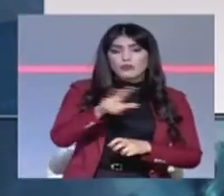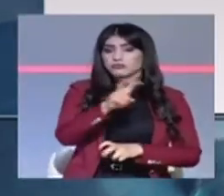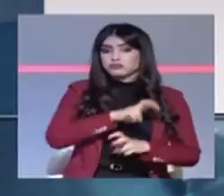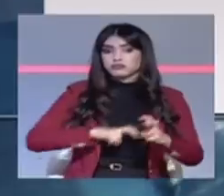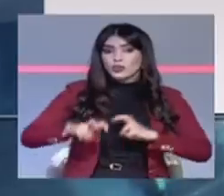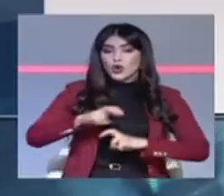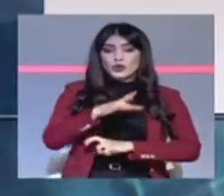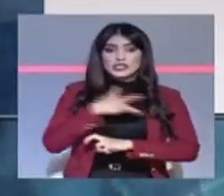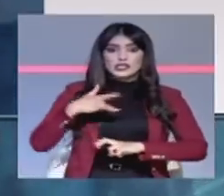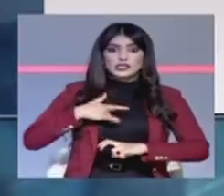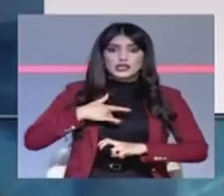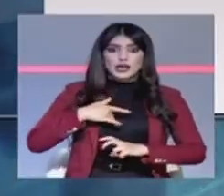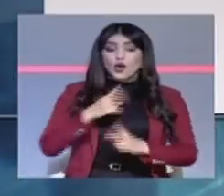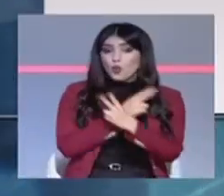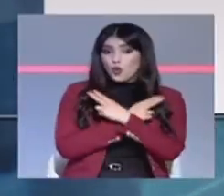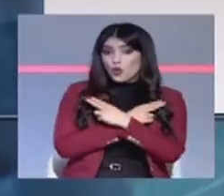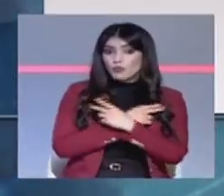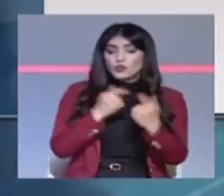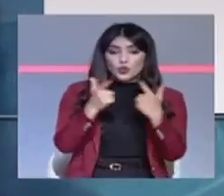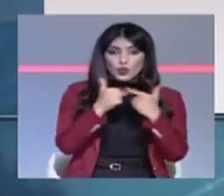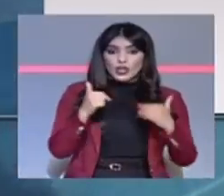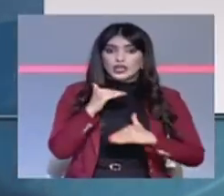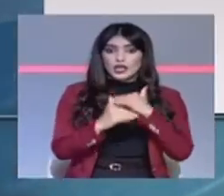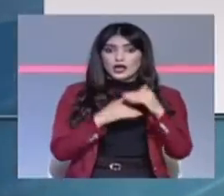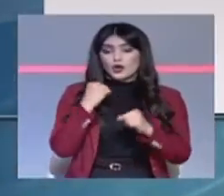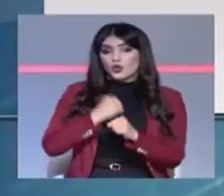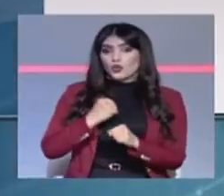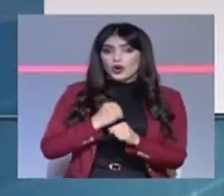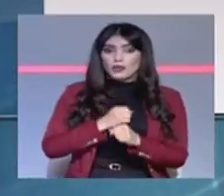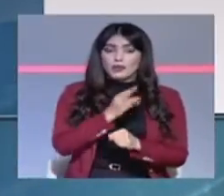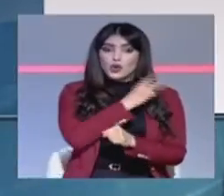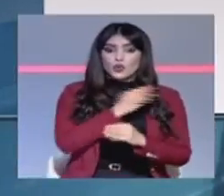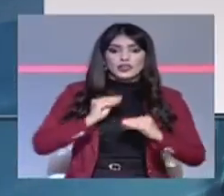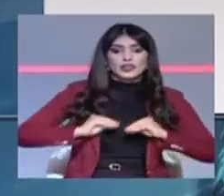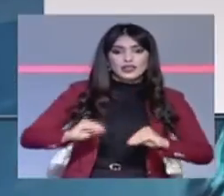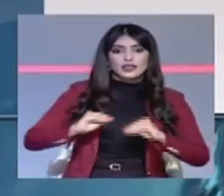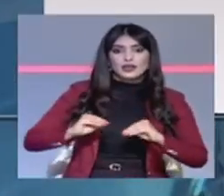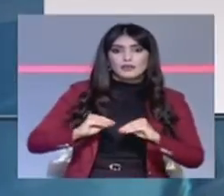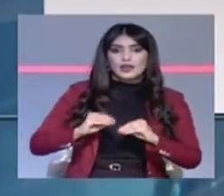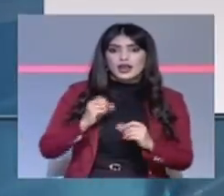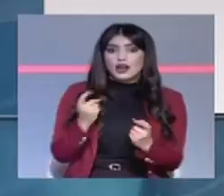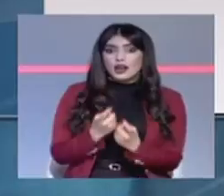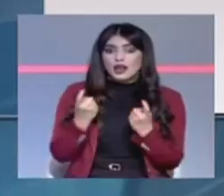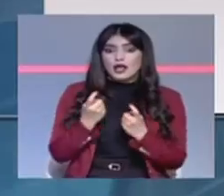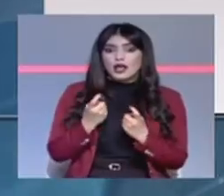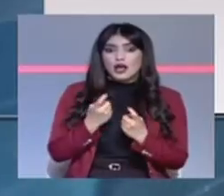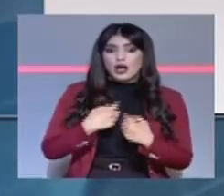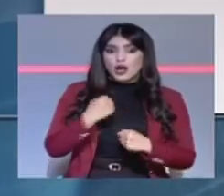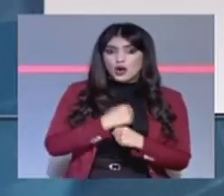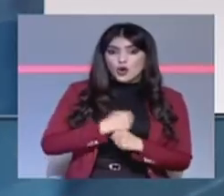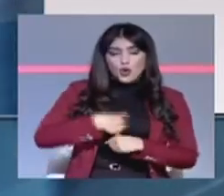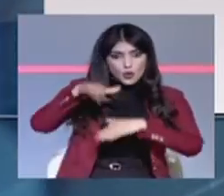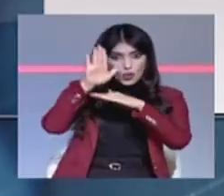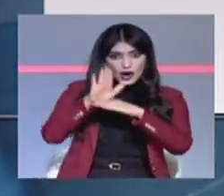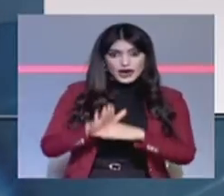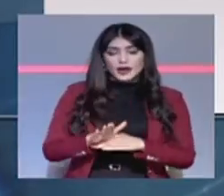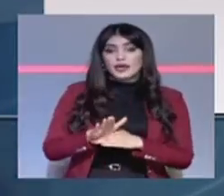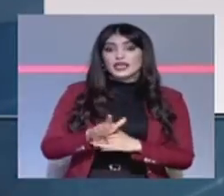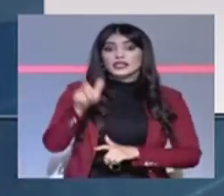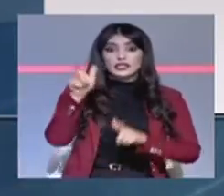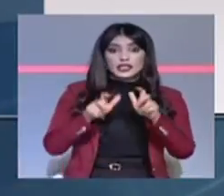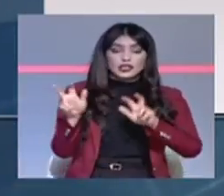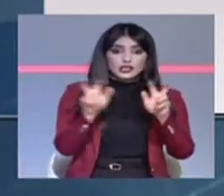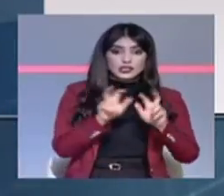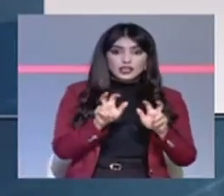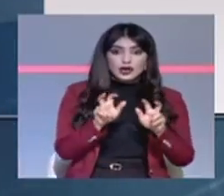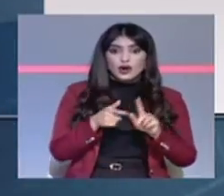والاجازات والتطور المهني والترقيات والتدريب المهنيه وحمايه حقوق الملكيه واجازه الام